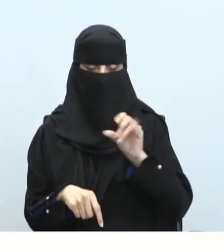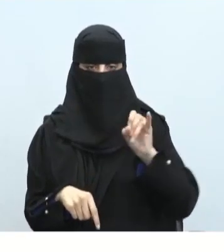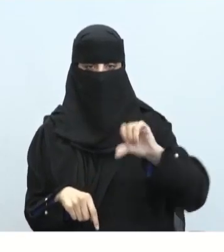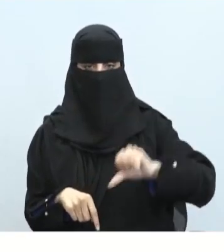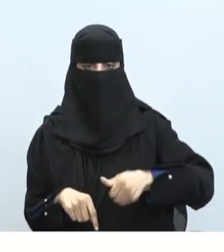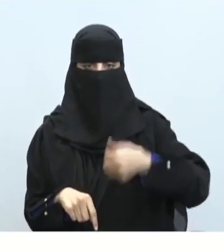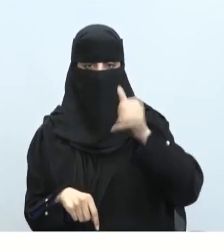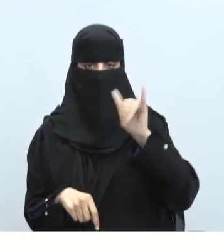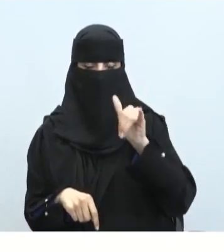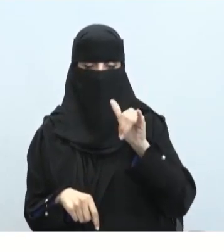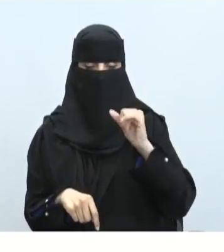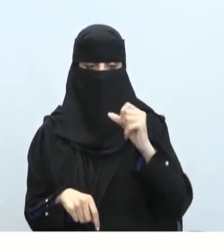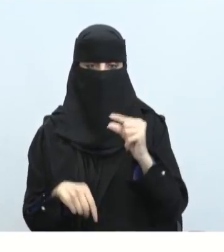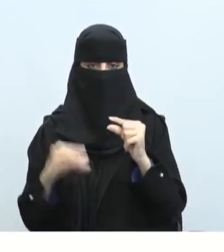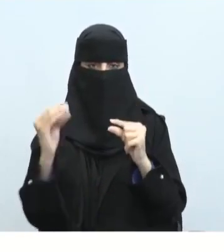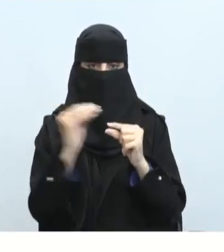خبره